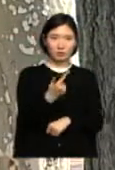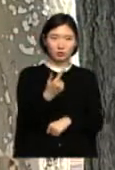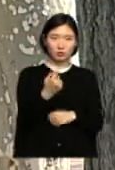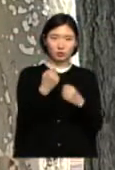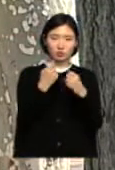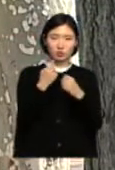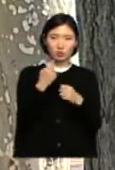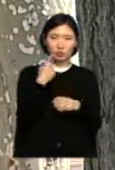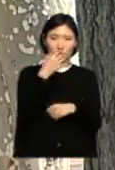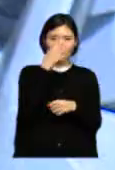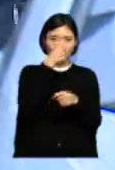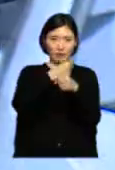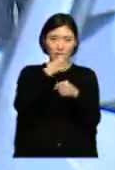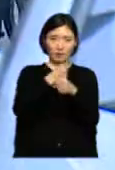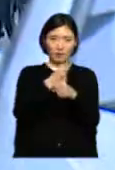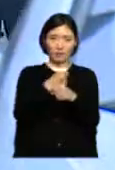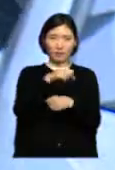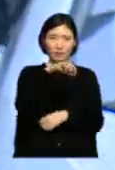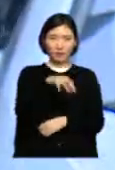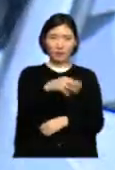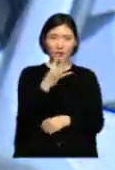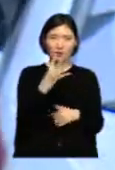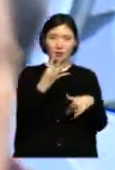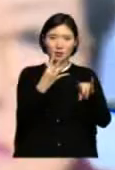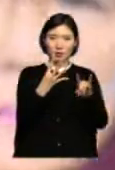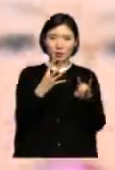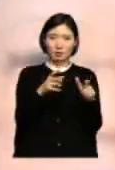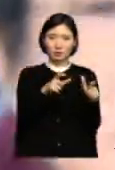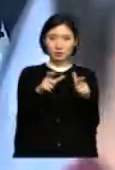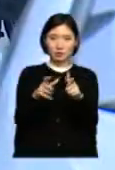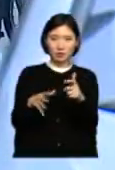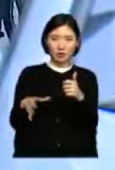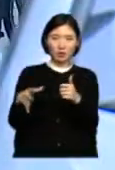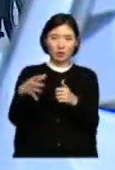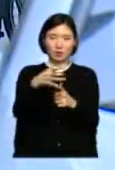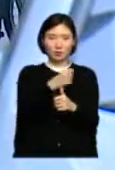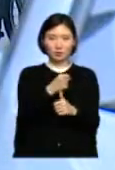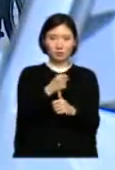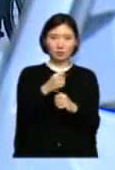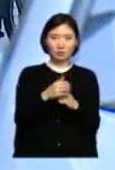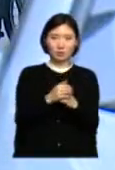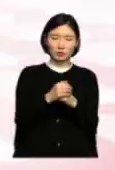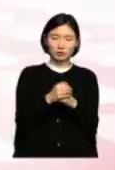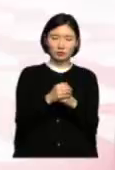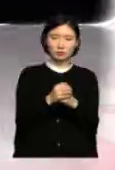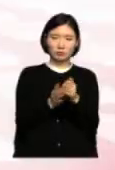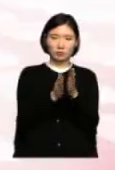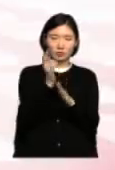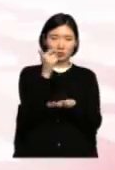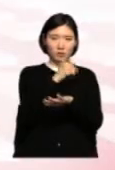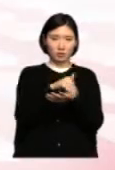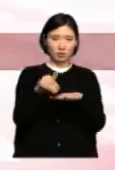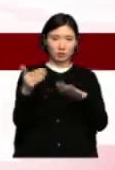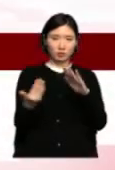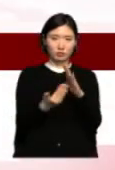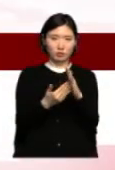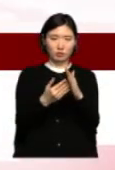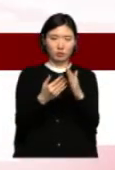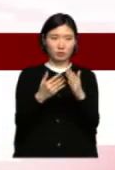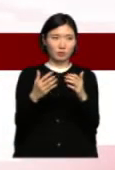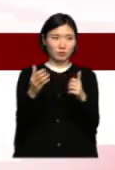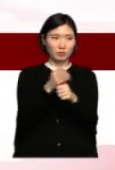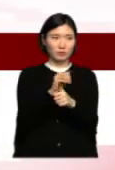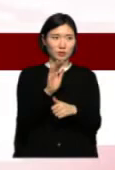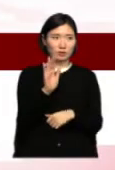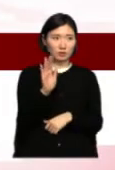창작 거리를 만드는 등 네 개 지역을 아우르는 도시재생 활성화 계획이 수립된 상태입니다. 활성화 지역만